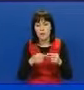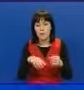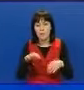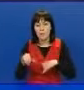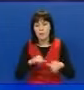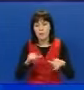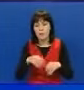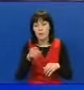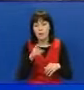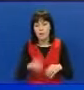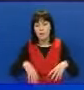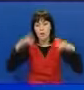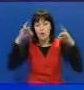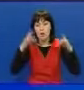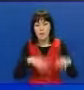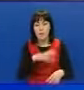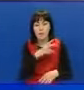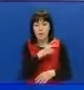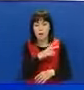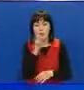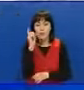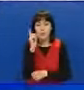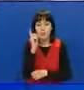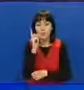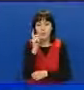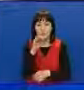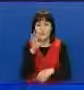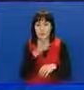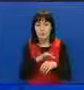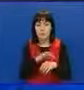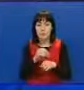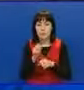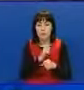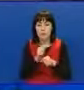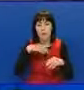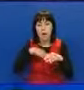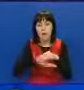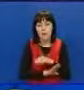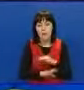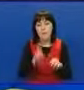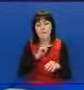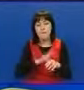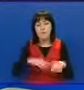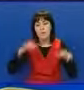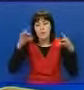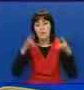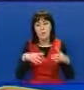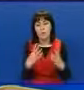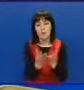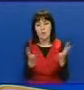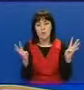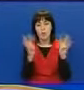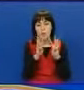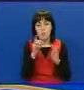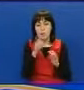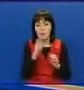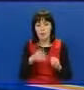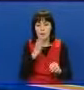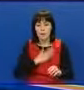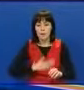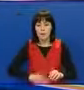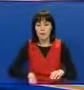азамат қонақ үй күзетшісіне жарақат салып, оқиға орнынан бой тасалап үлгерген. Полицейлер қонақ үйді қоршауға алып, азаматтарды қауіпсіз